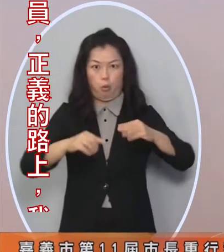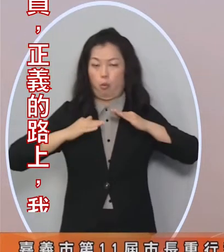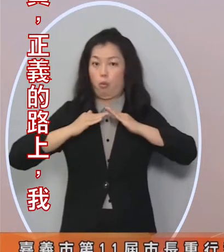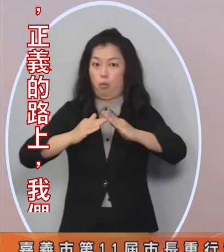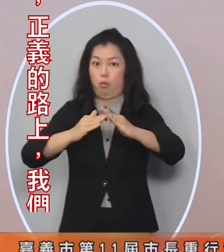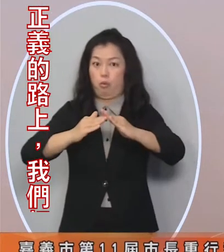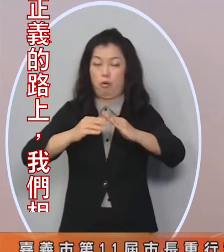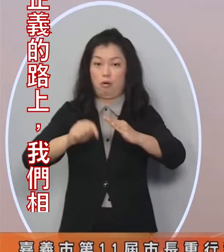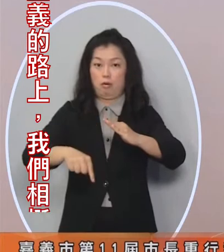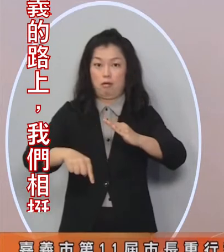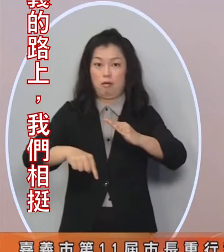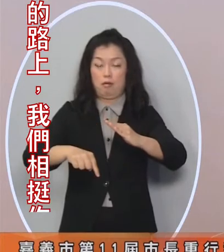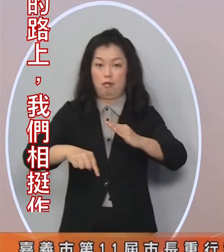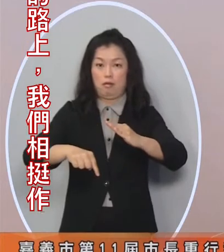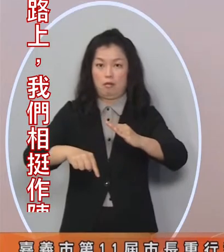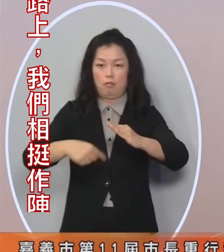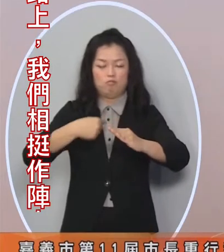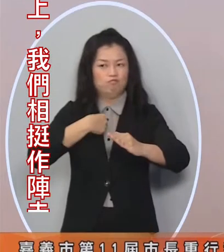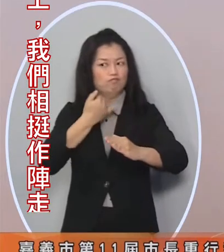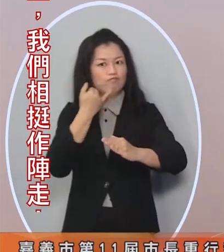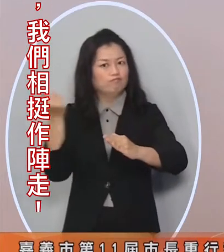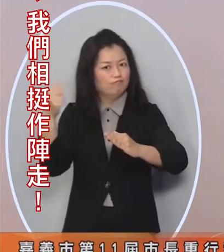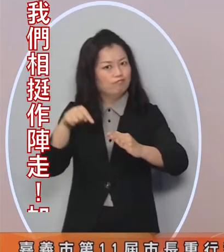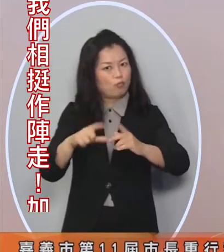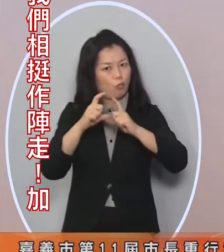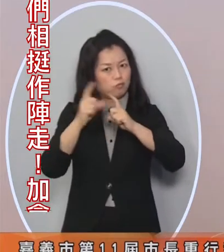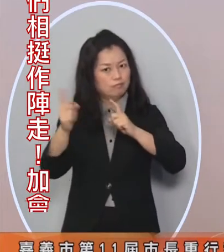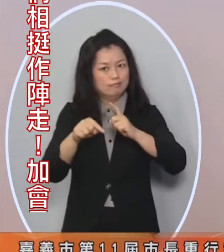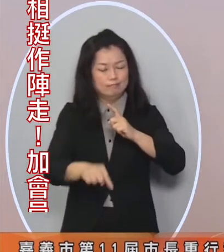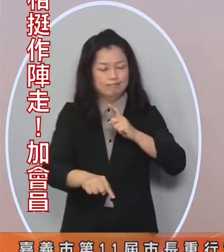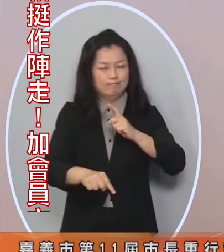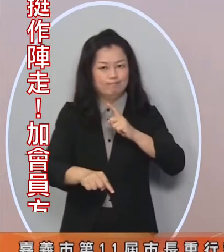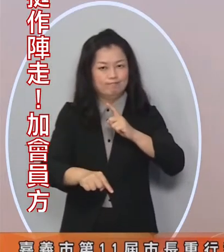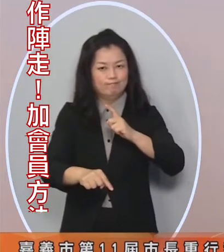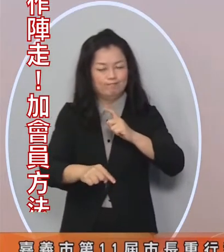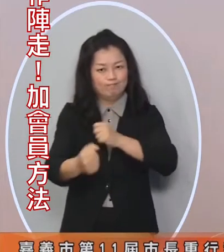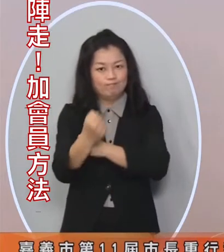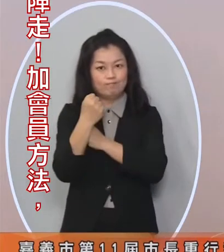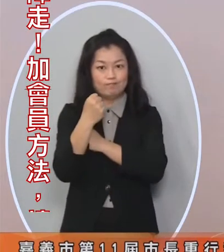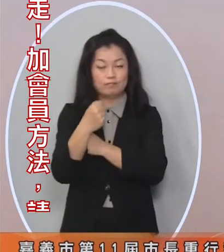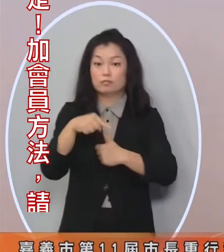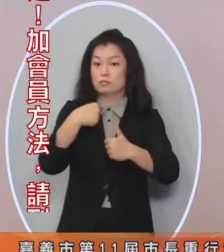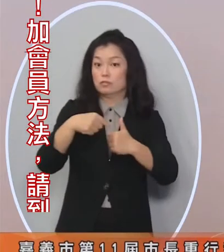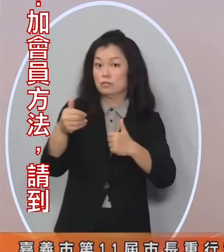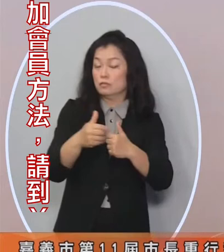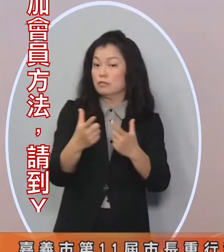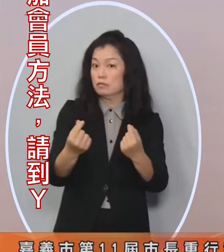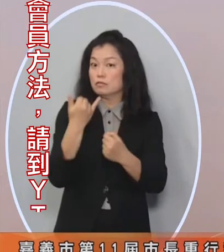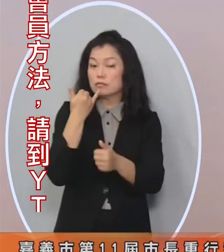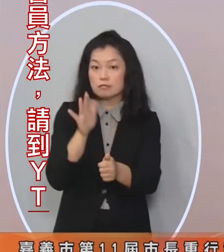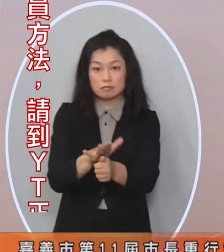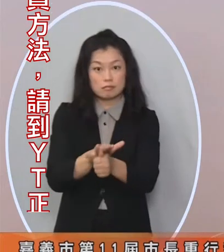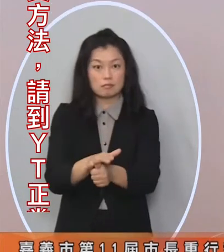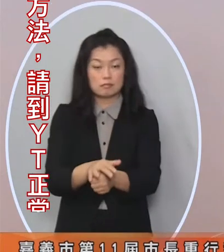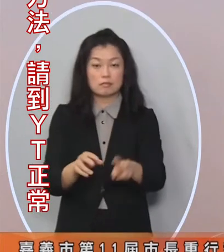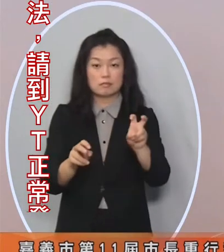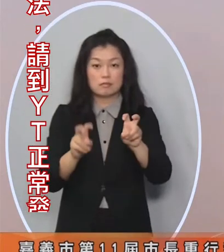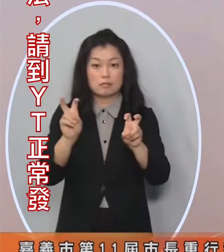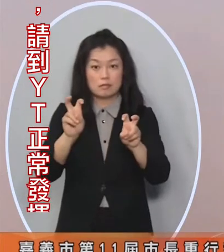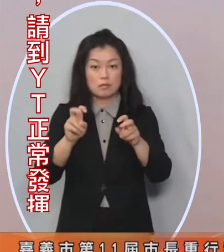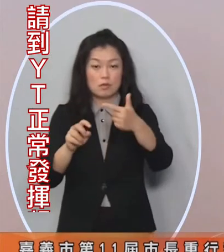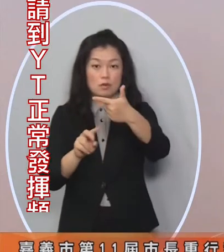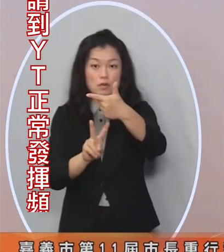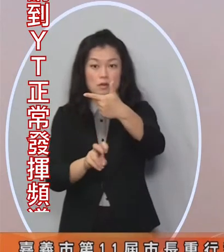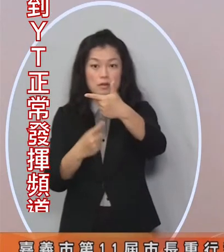可以值得你发挥的地方。那高友买单不要紧者呢，还记不记得20206月21